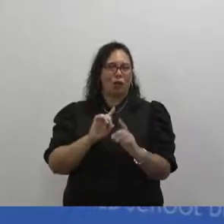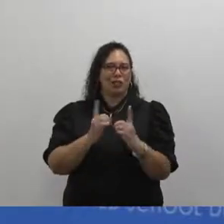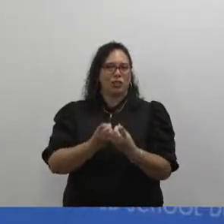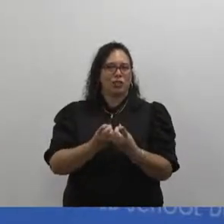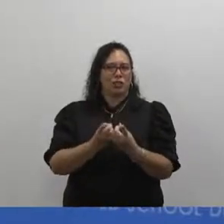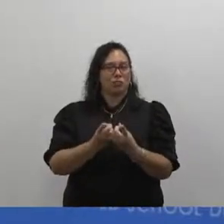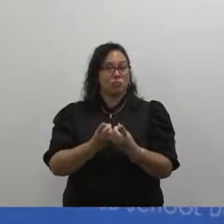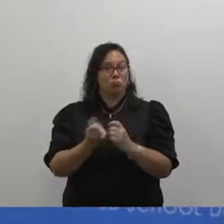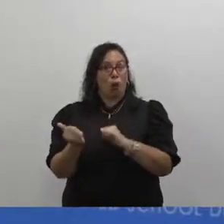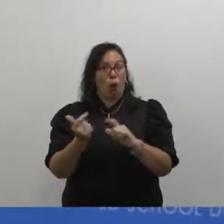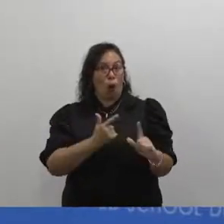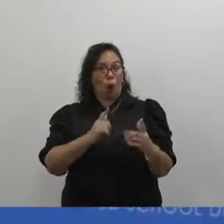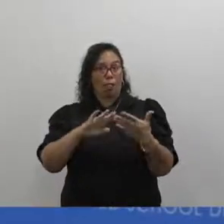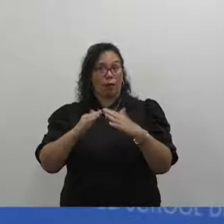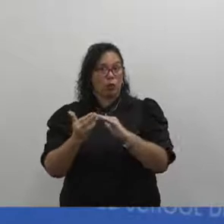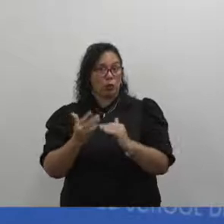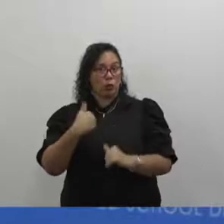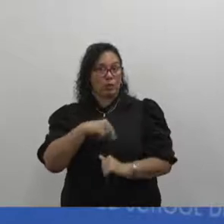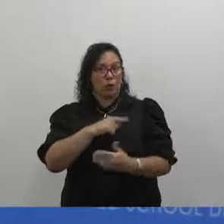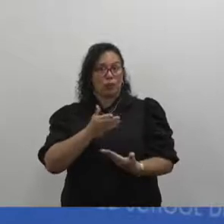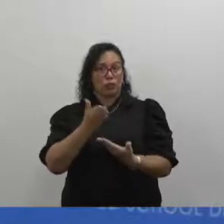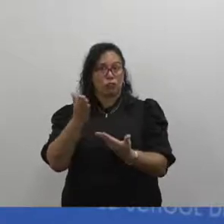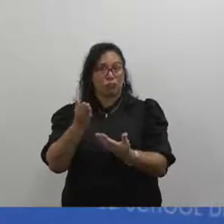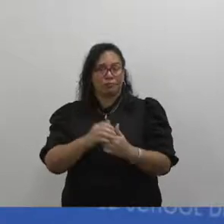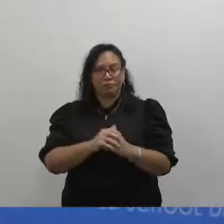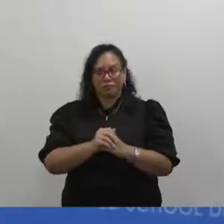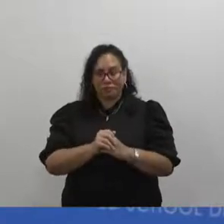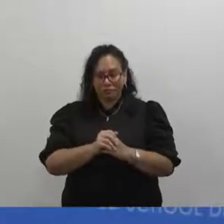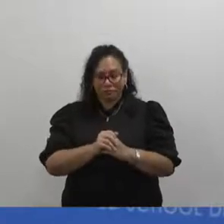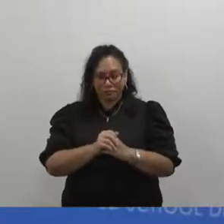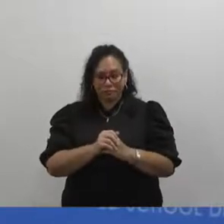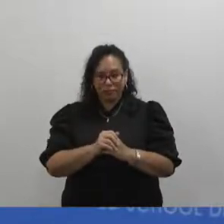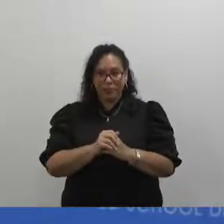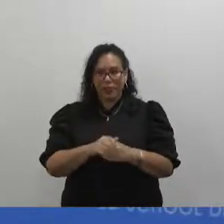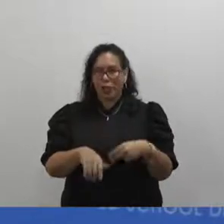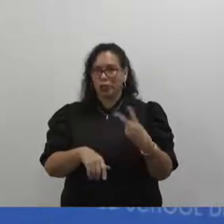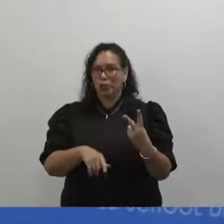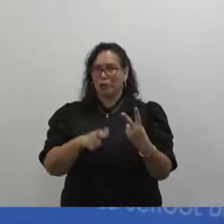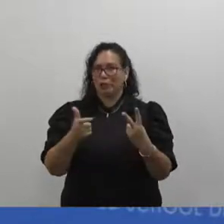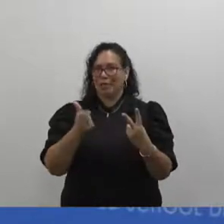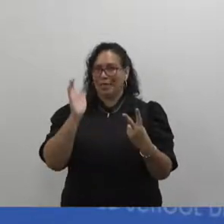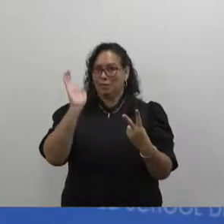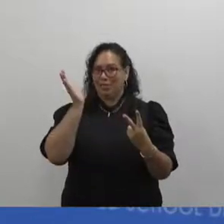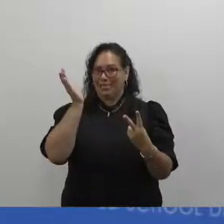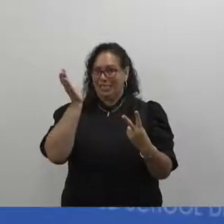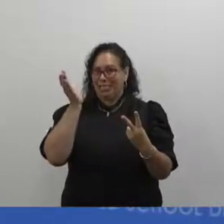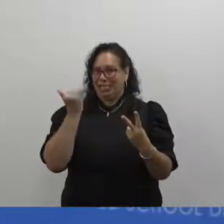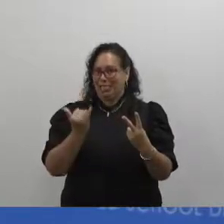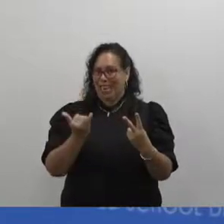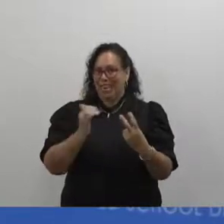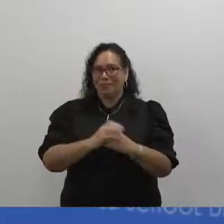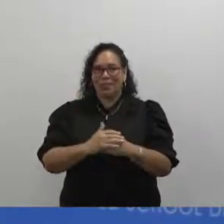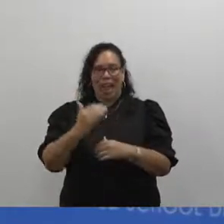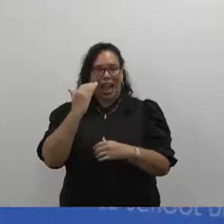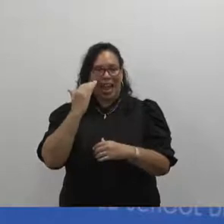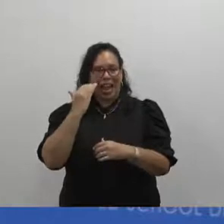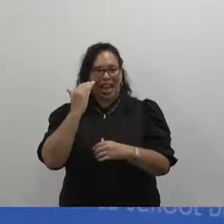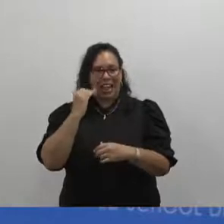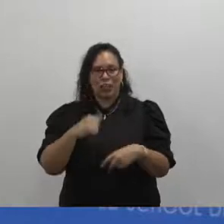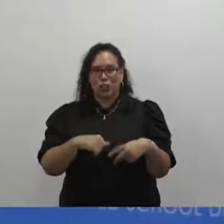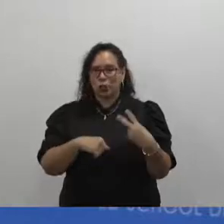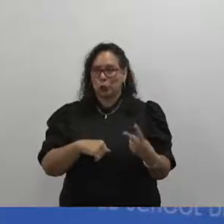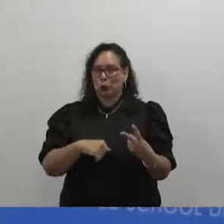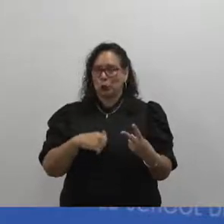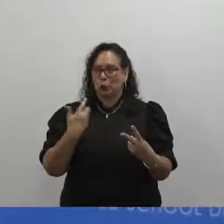dương mần mên thư ní xâm rạp tại district tế cơ bản tay xâm rạp xa hạ cung tiếng srong phong dương miền cam vị thi lực bằng